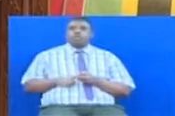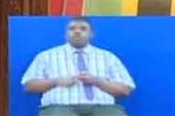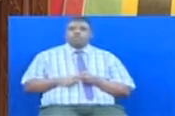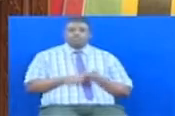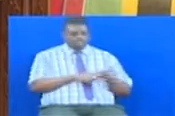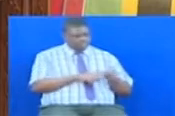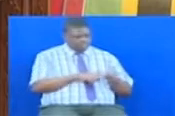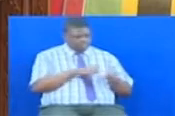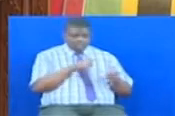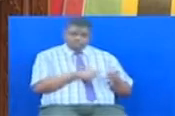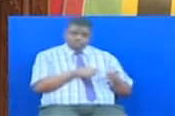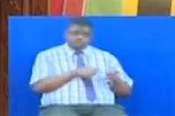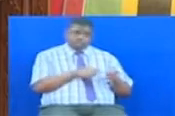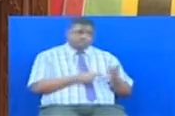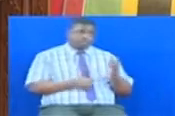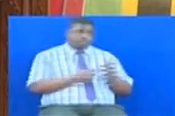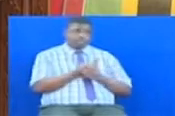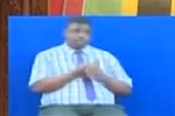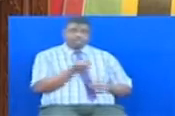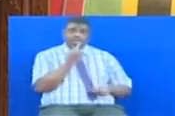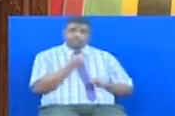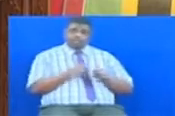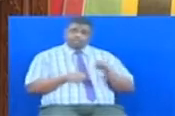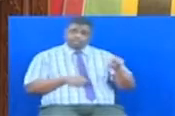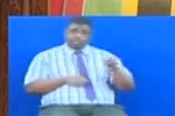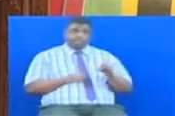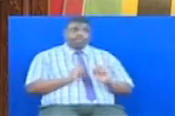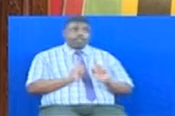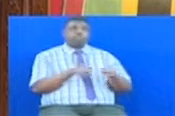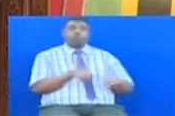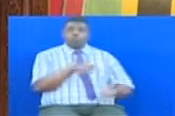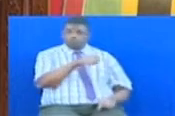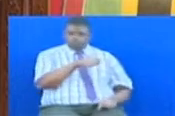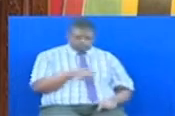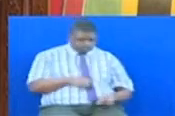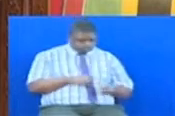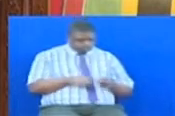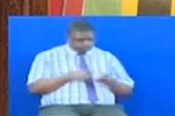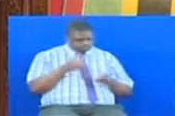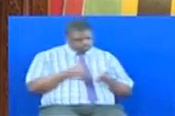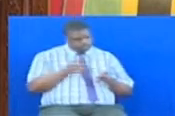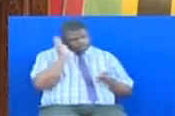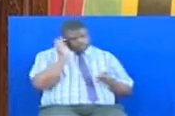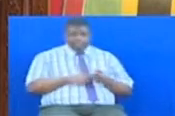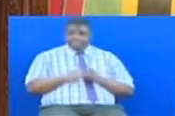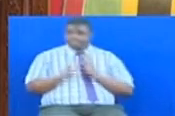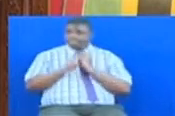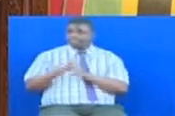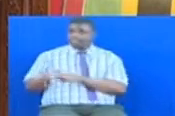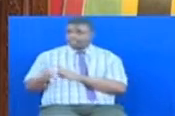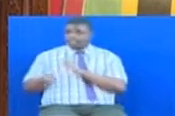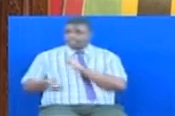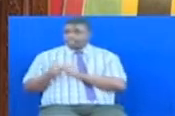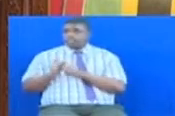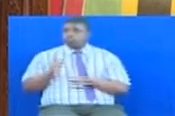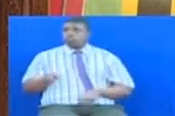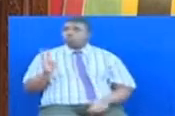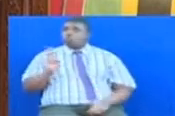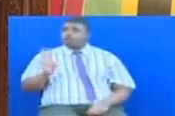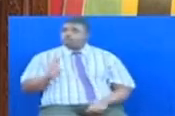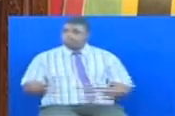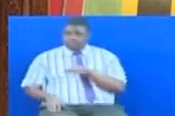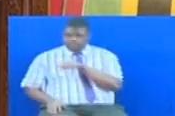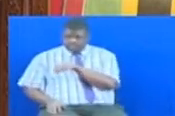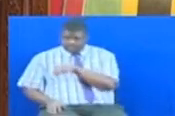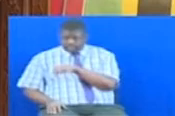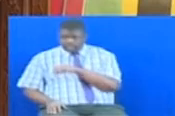unasemekana umetokana na dawa hizo ambazo zipo. Kwa hiyo serikali inaenda kufuatilia tatizo liko wapi, ili